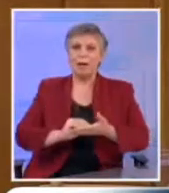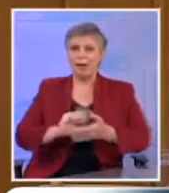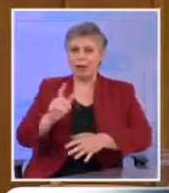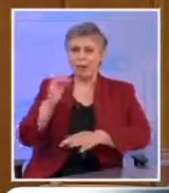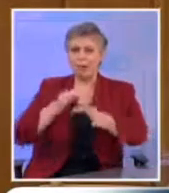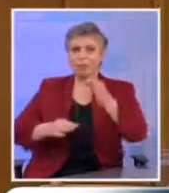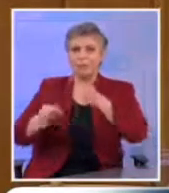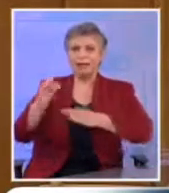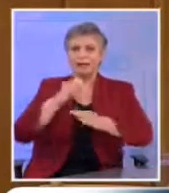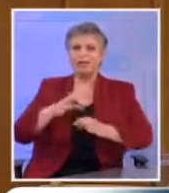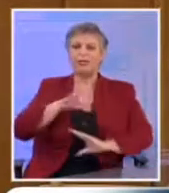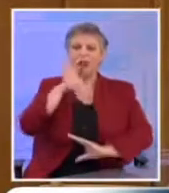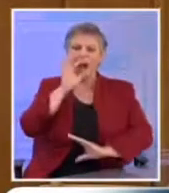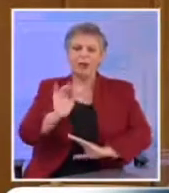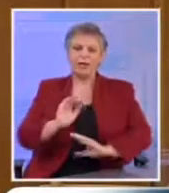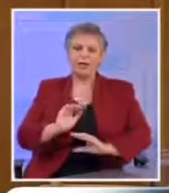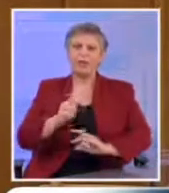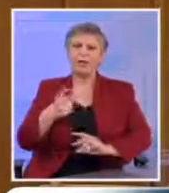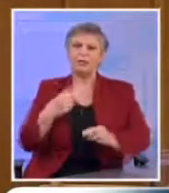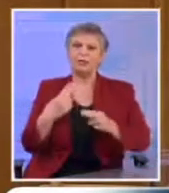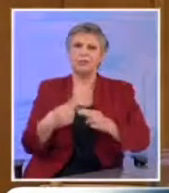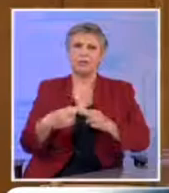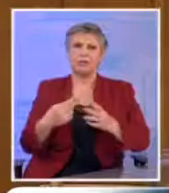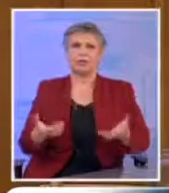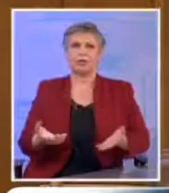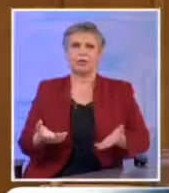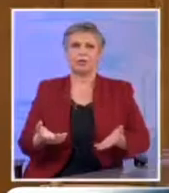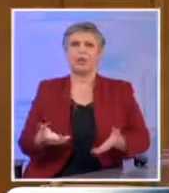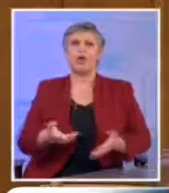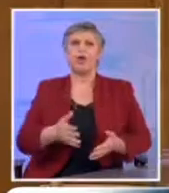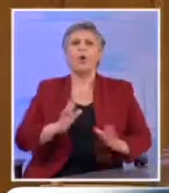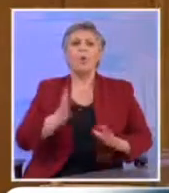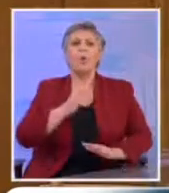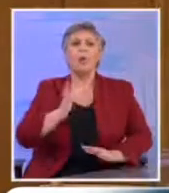για κάθε άνθρωπο που έχει αυτή τη δυνατότητα να σωθεί.